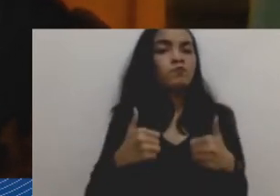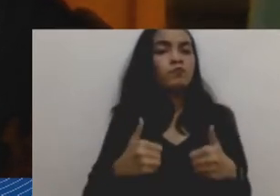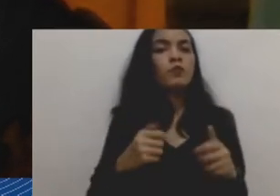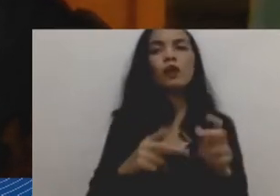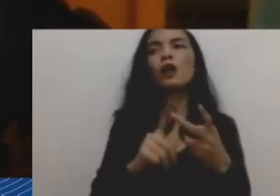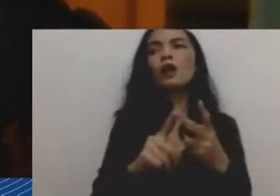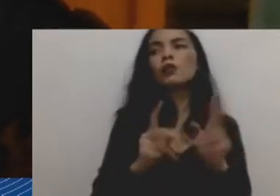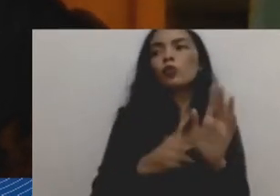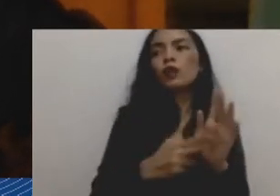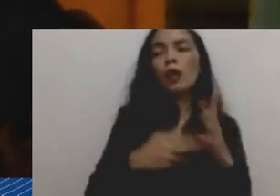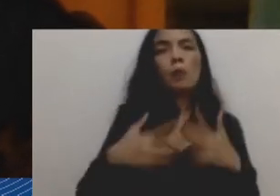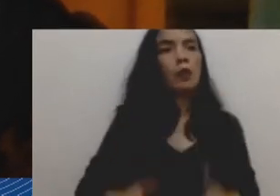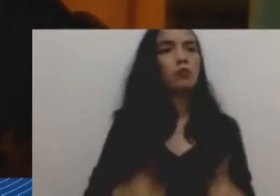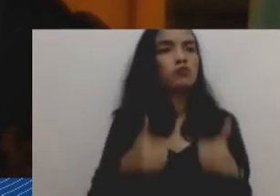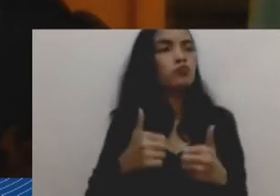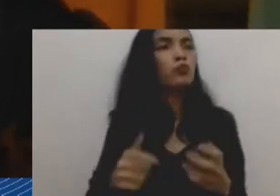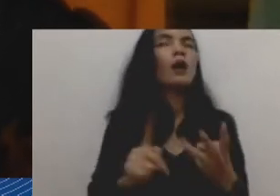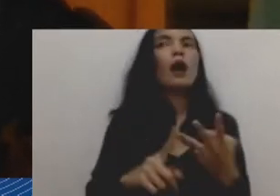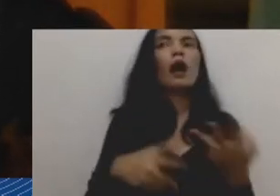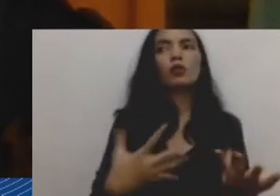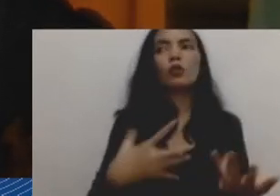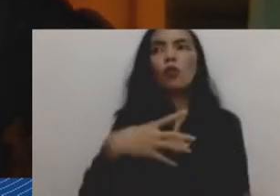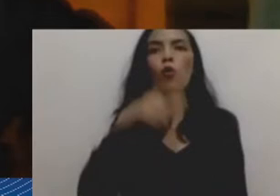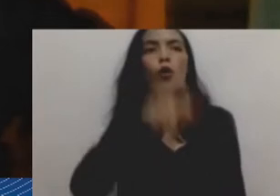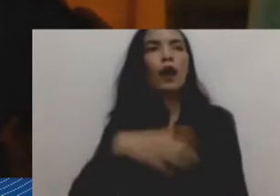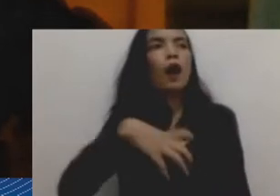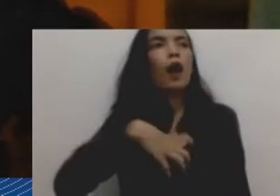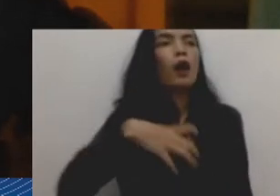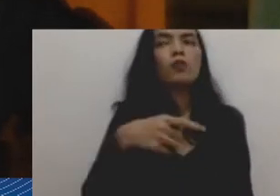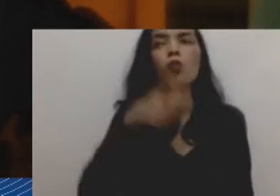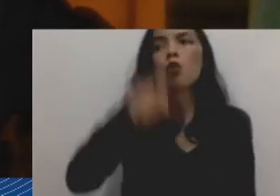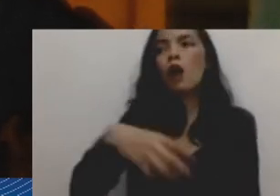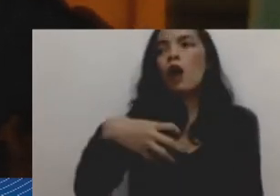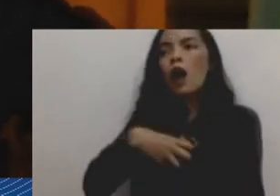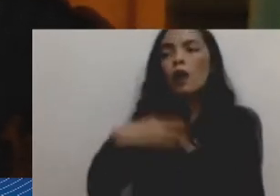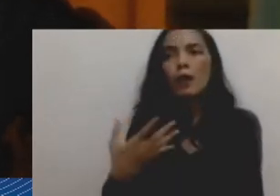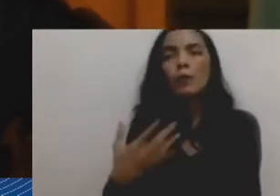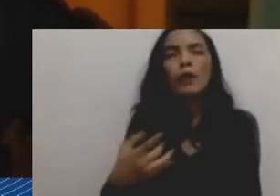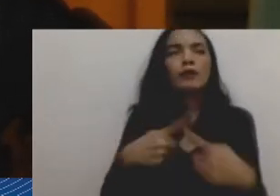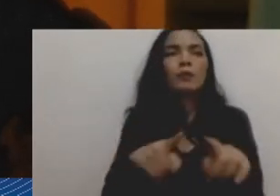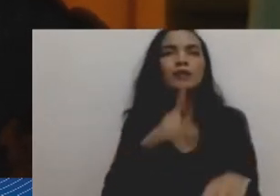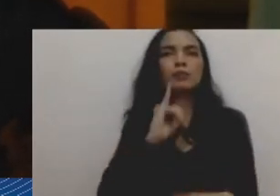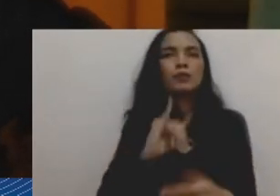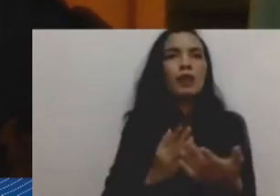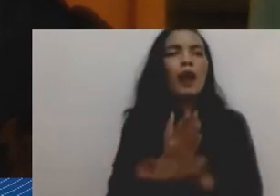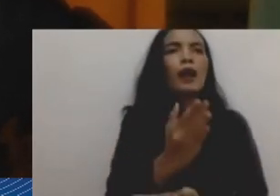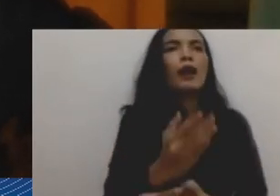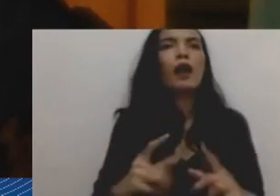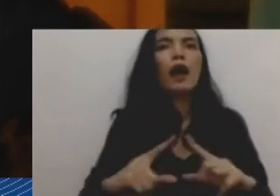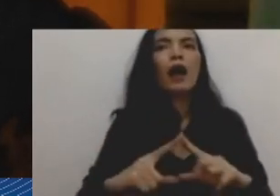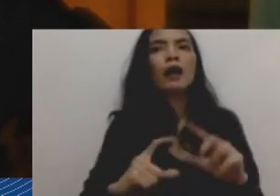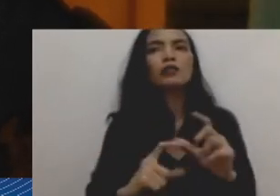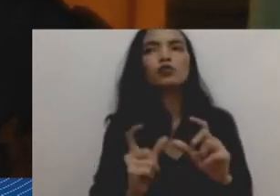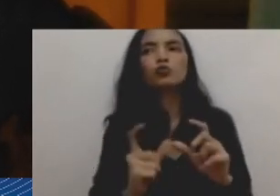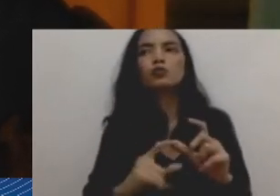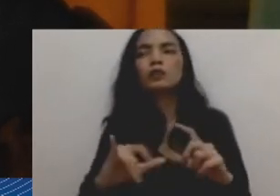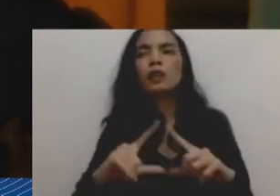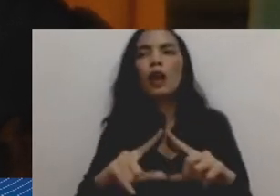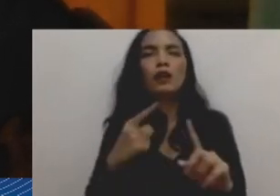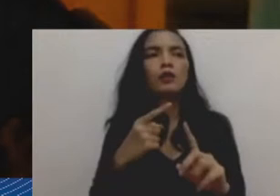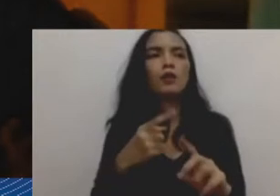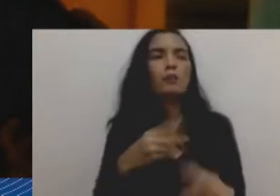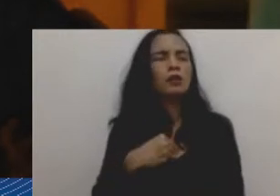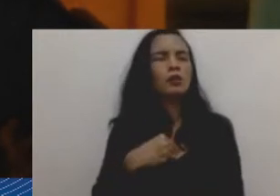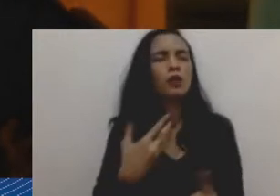keselamatan seseorang, hak seseorang gitu, tapi lebih ranah kesusilaan, artinya untuk tidak dipermalukan, untuk melindungi